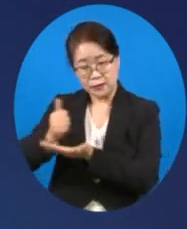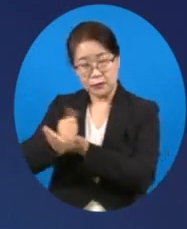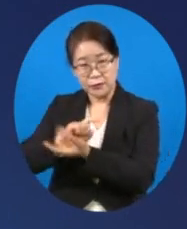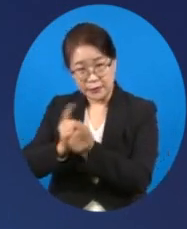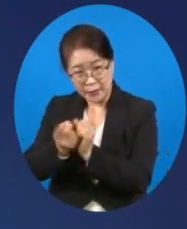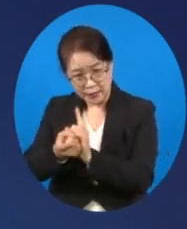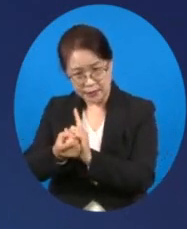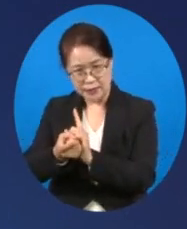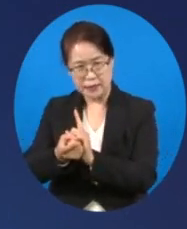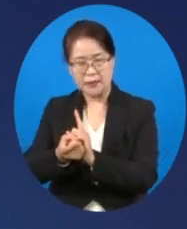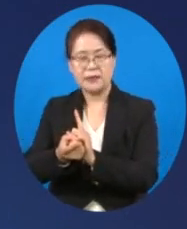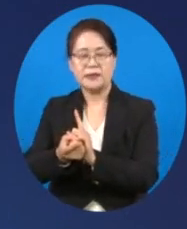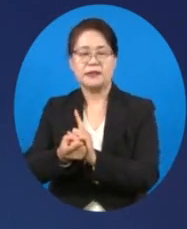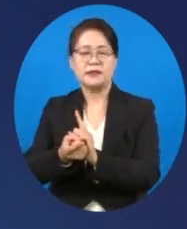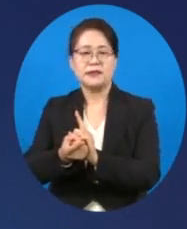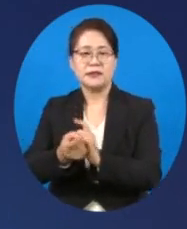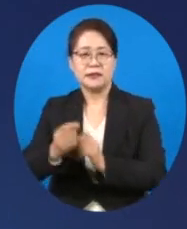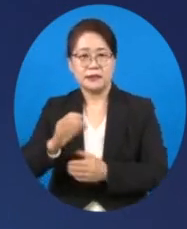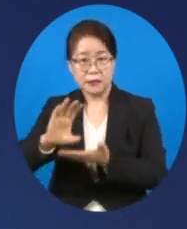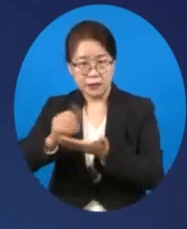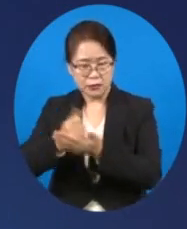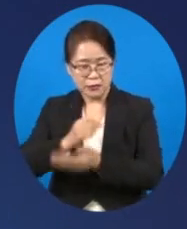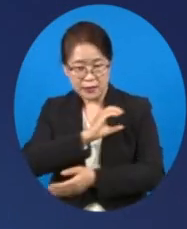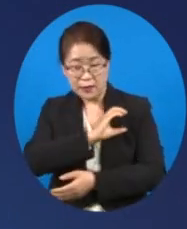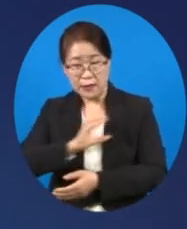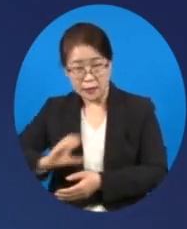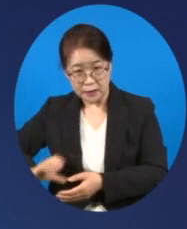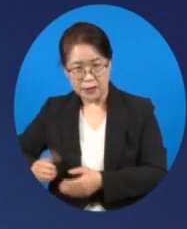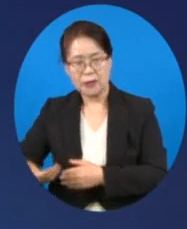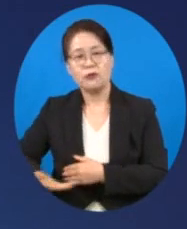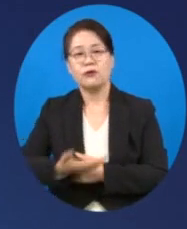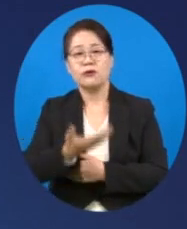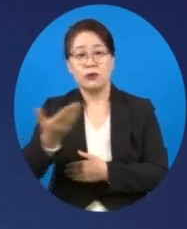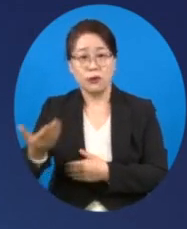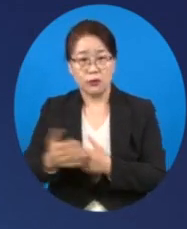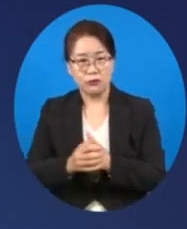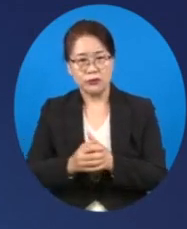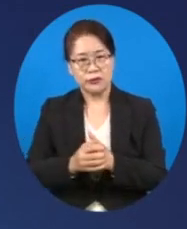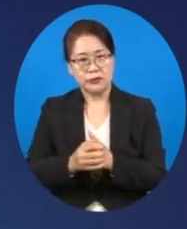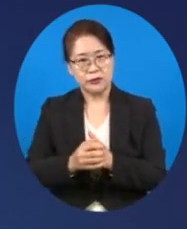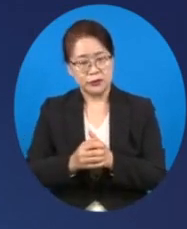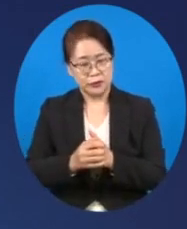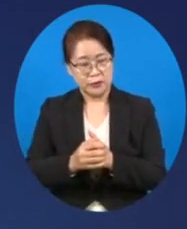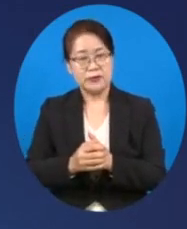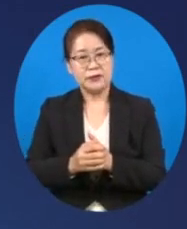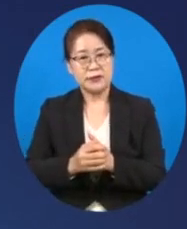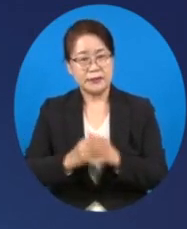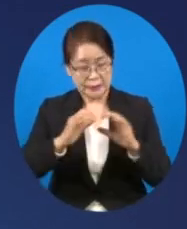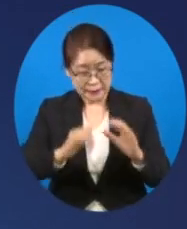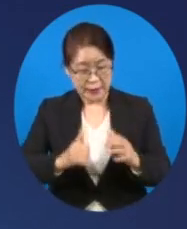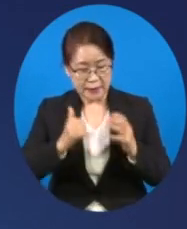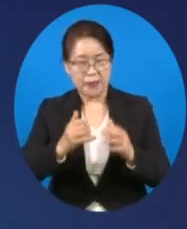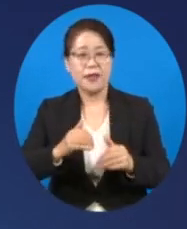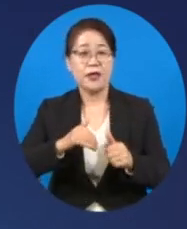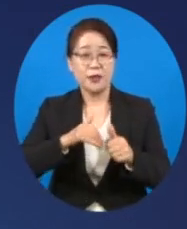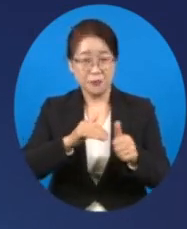대신한 그리스도의 대사로 하나님이 저와 여러분을이 세상에 보내신 줄로 믿습니다